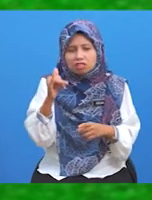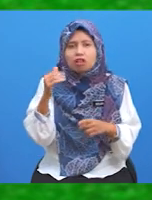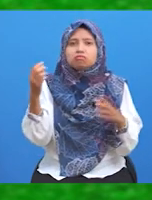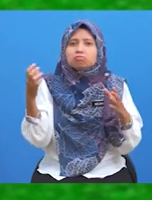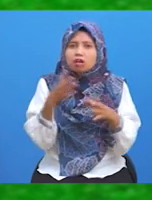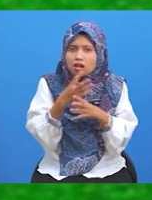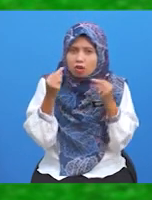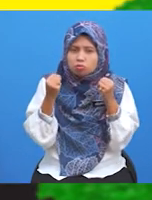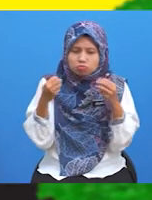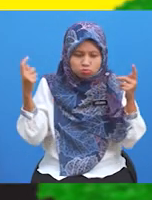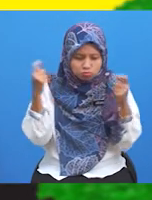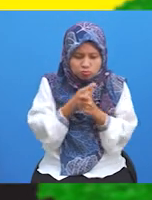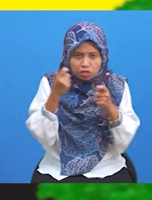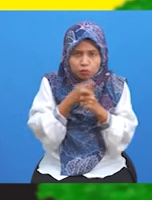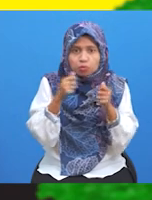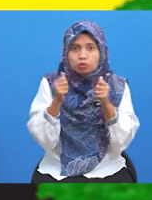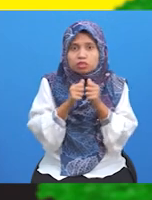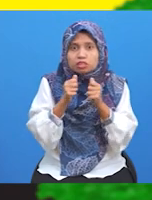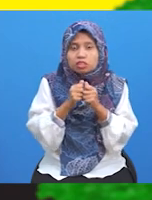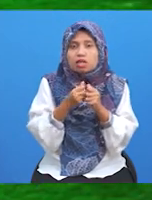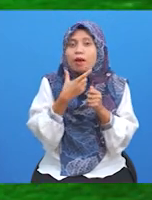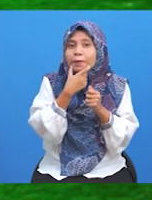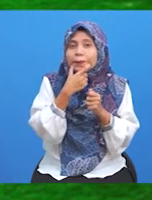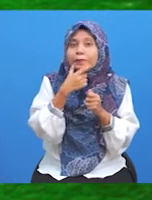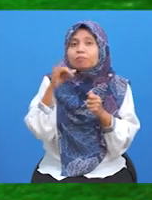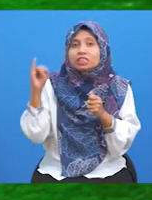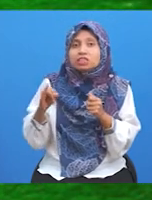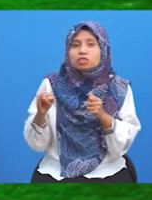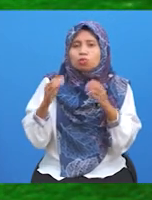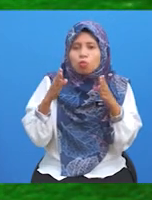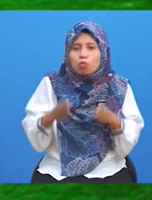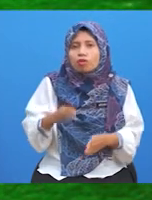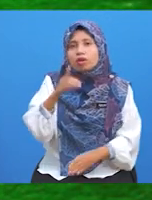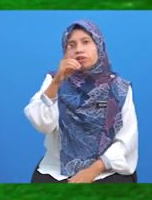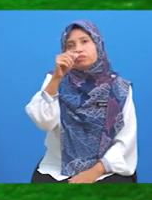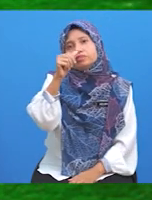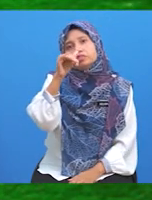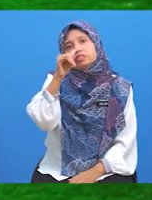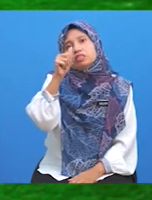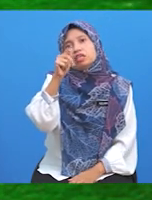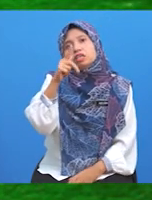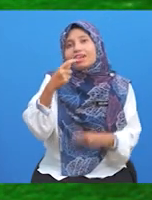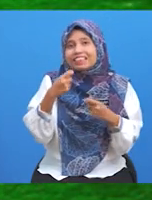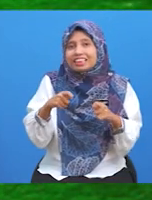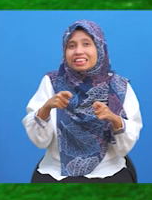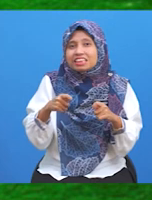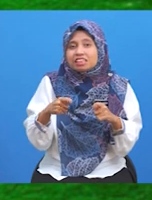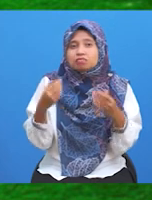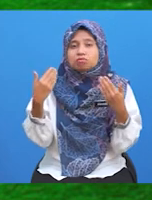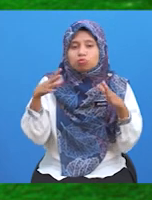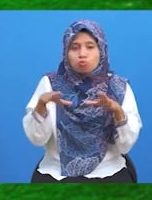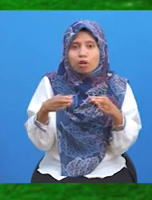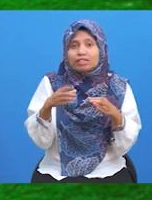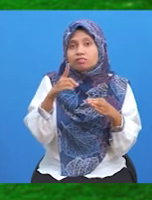menentang penjajah. Untuk makluman murid-murid, orang Dayak telah menubuhkan Sarawak Dayak